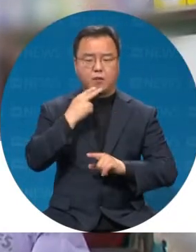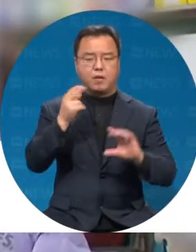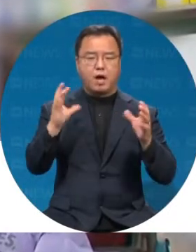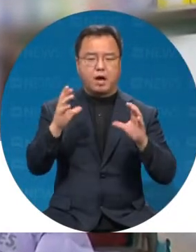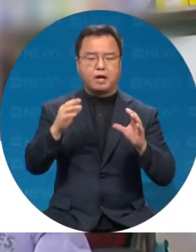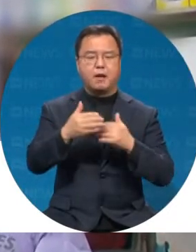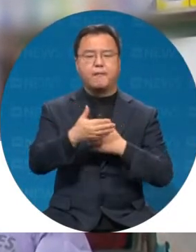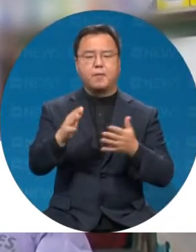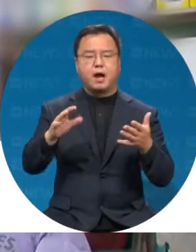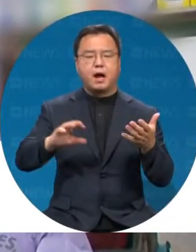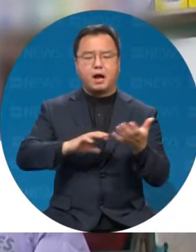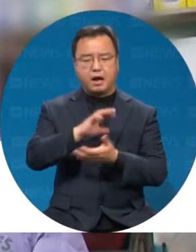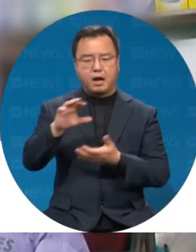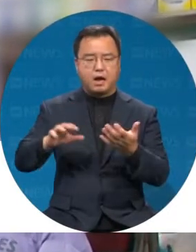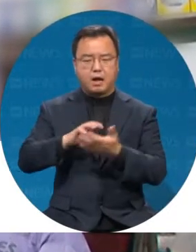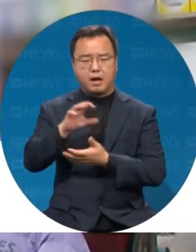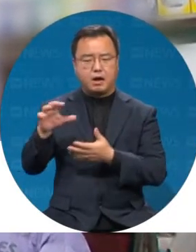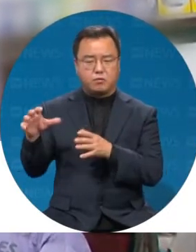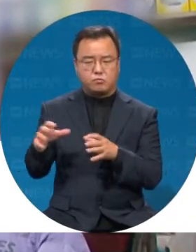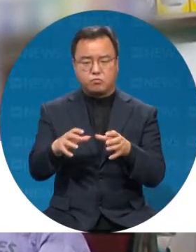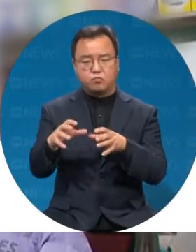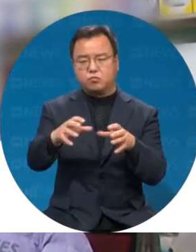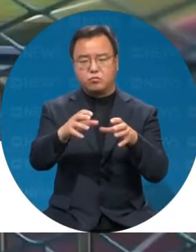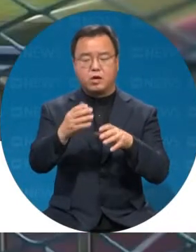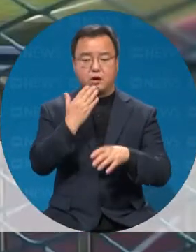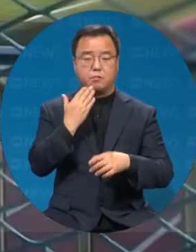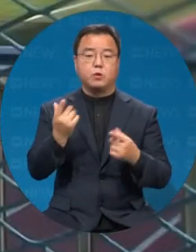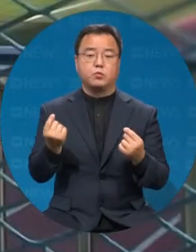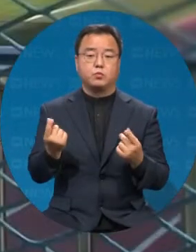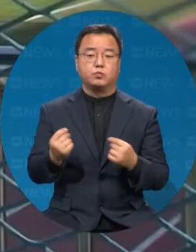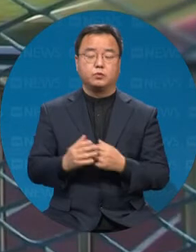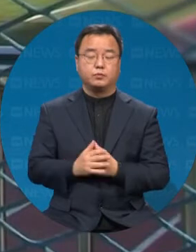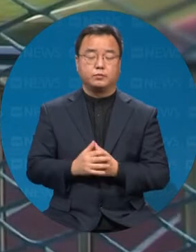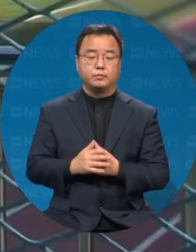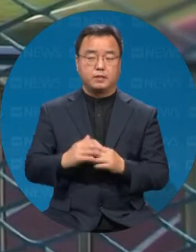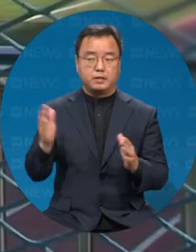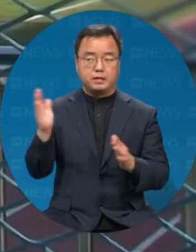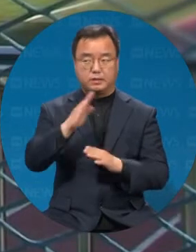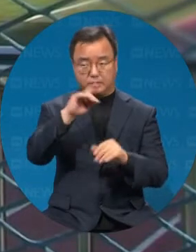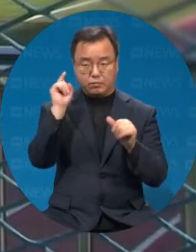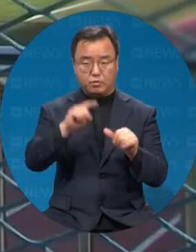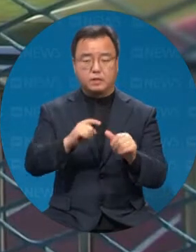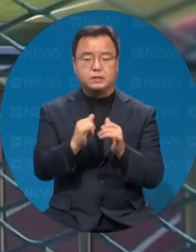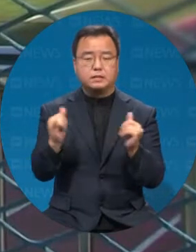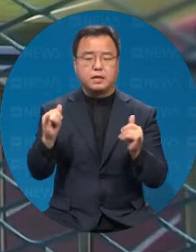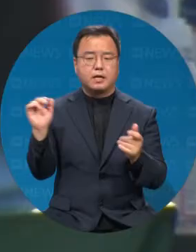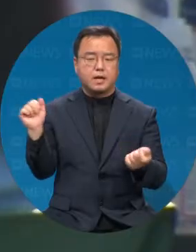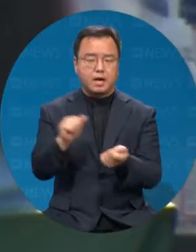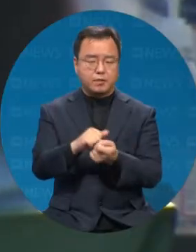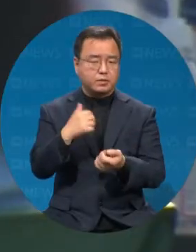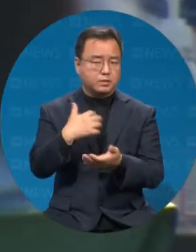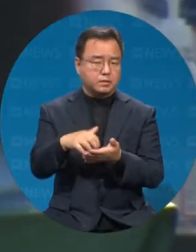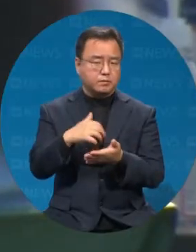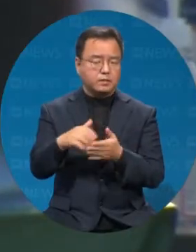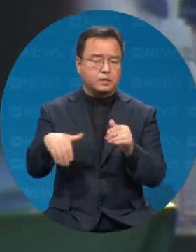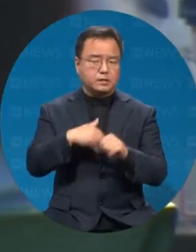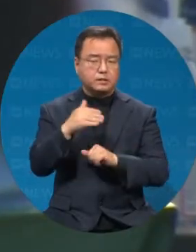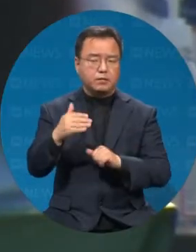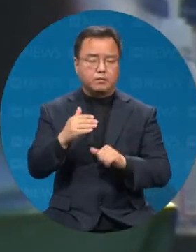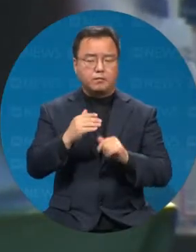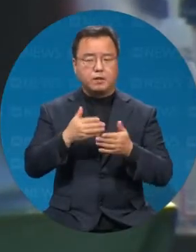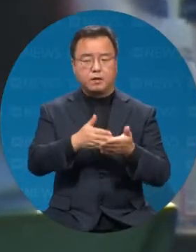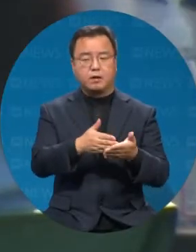쏘 옥 먹방 거고 현재 학생 확 진자의 감염 사실을 학교에 통보하는 건 전적으로